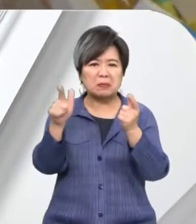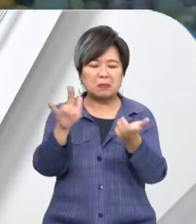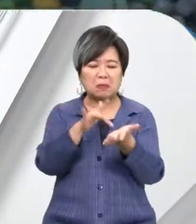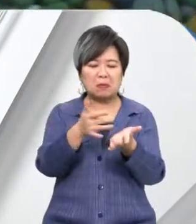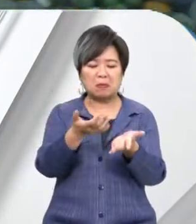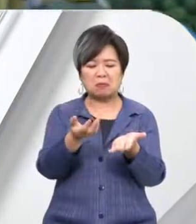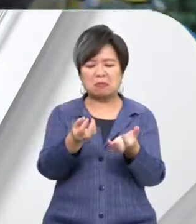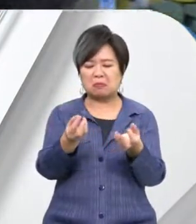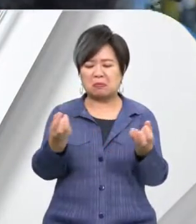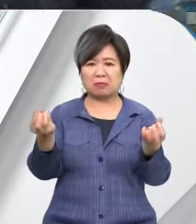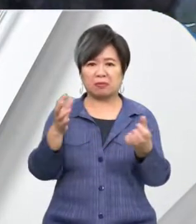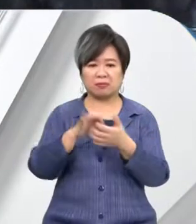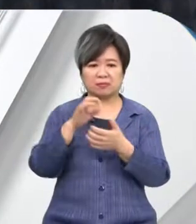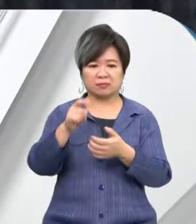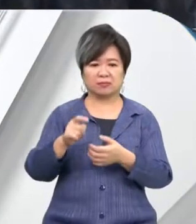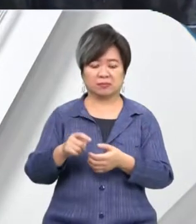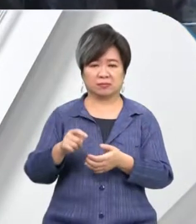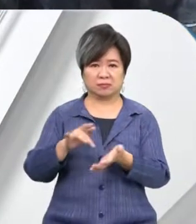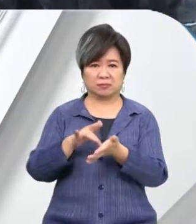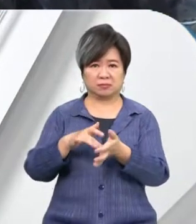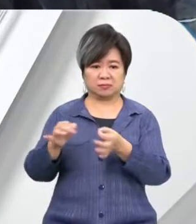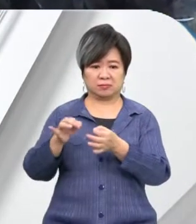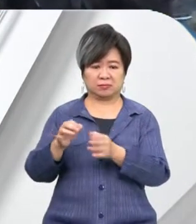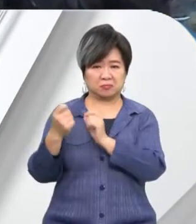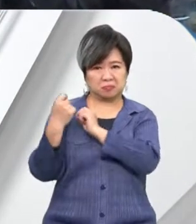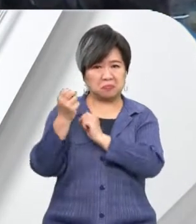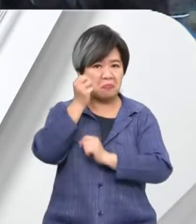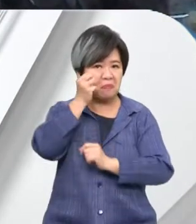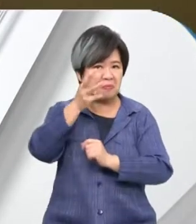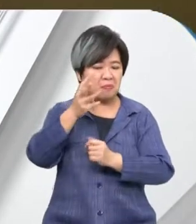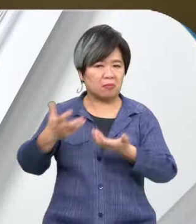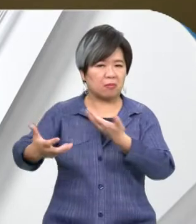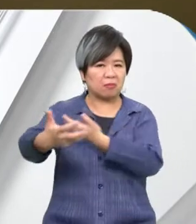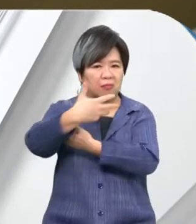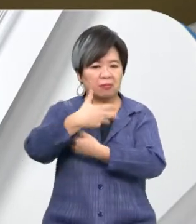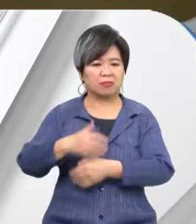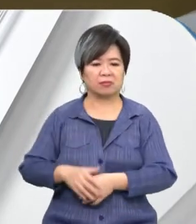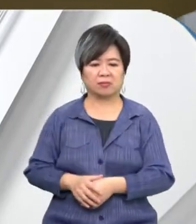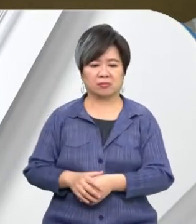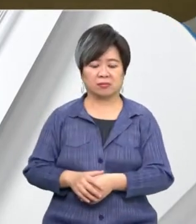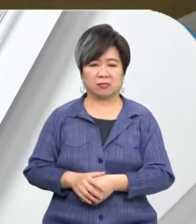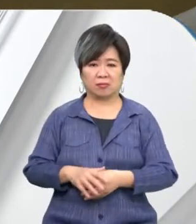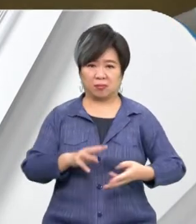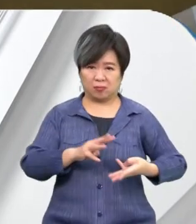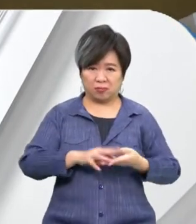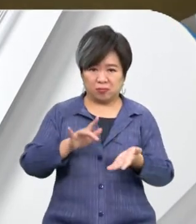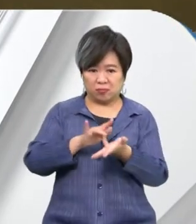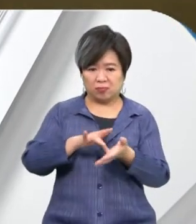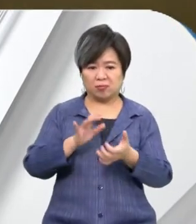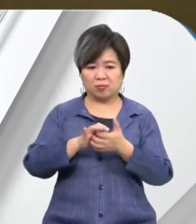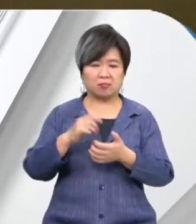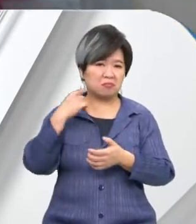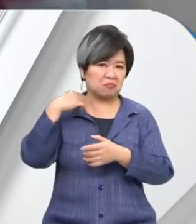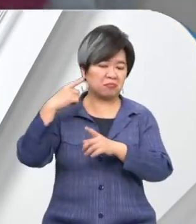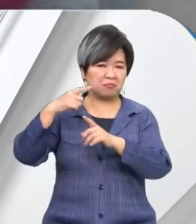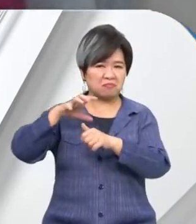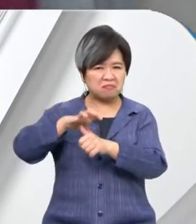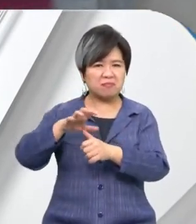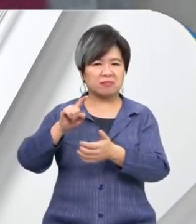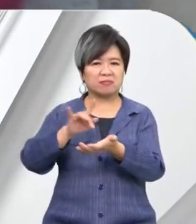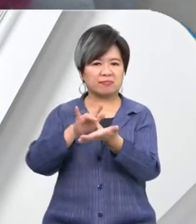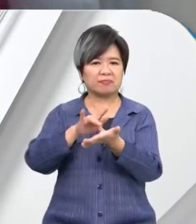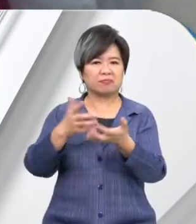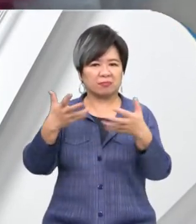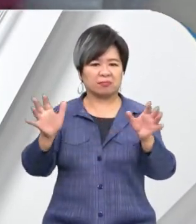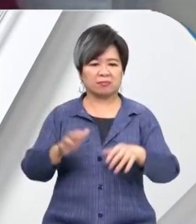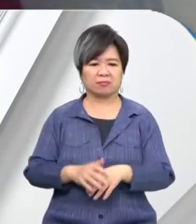的，一直都是一间药房，一深圳以来回收的高期的药的。其中 V 幺老公血压药最多， 有